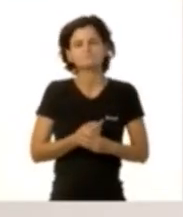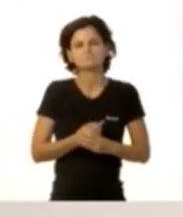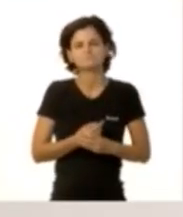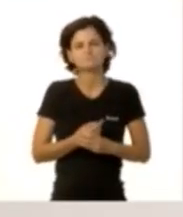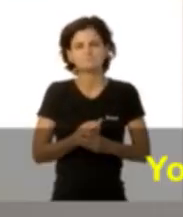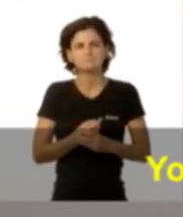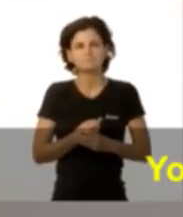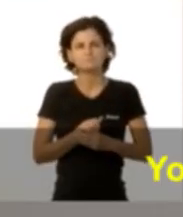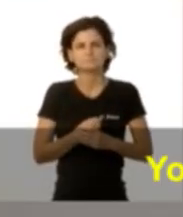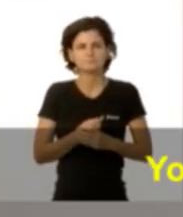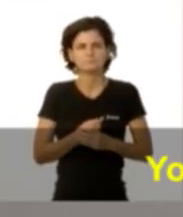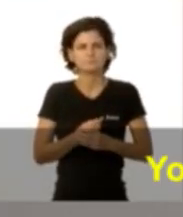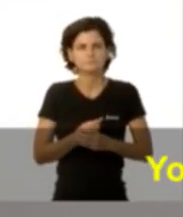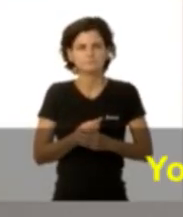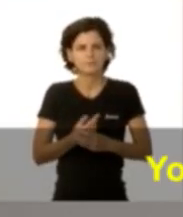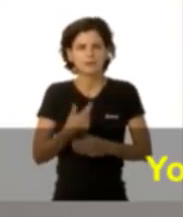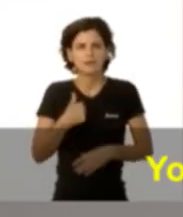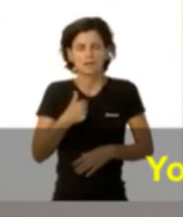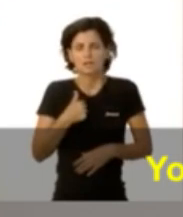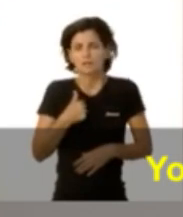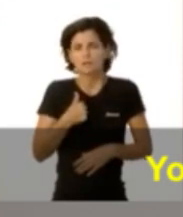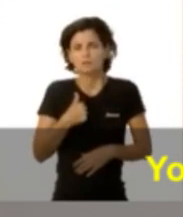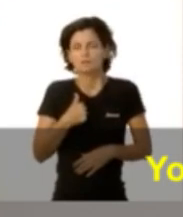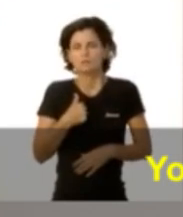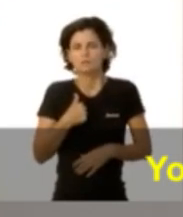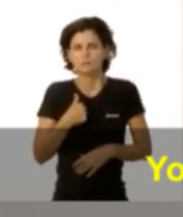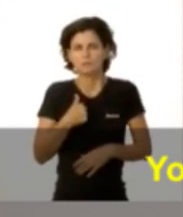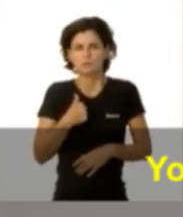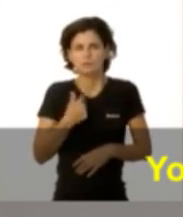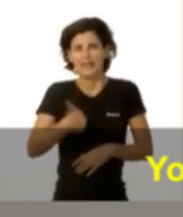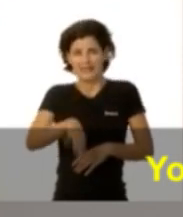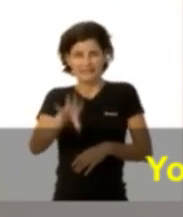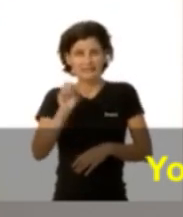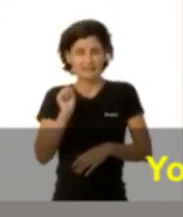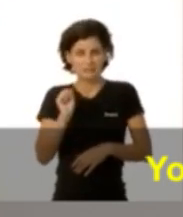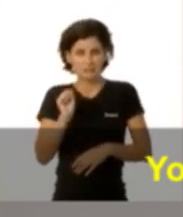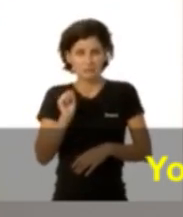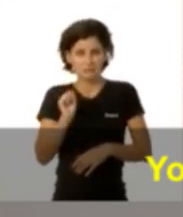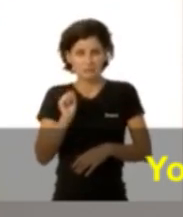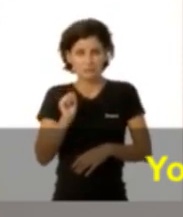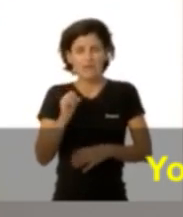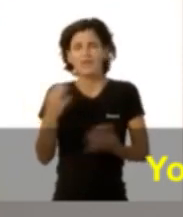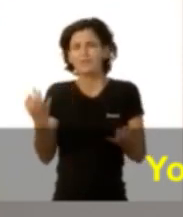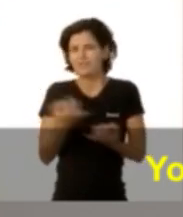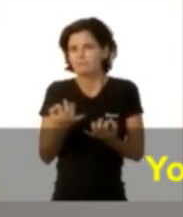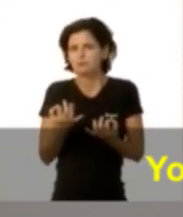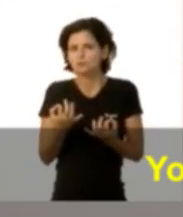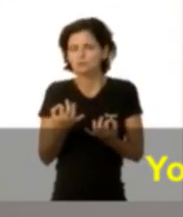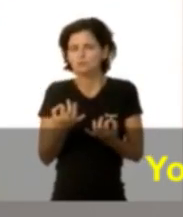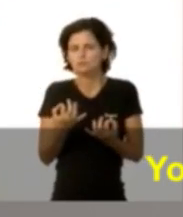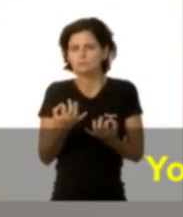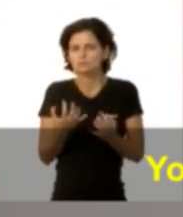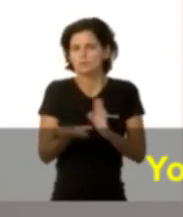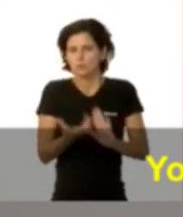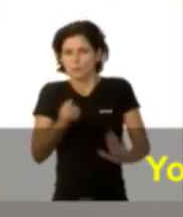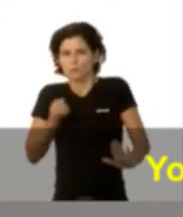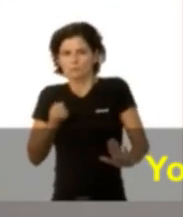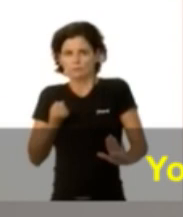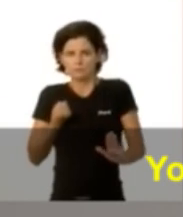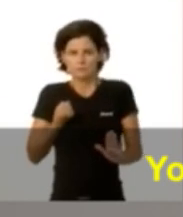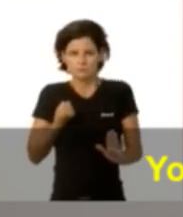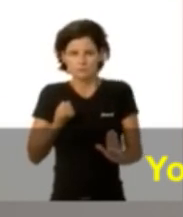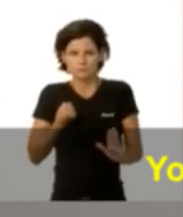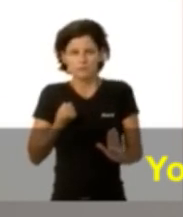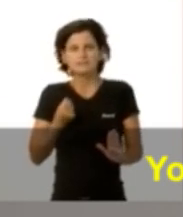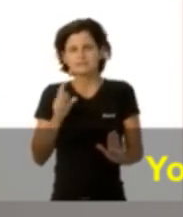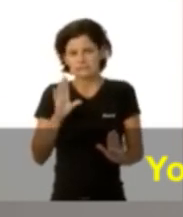Anem a veure. Jo entenc que s'ha de ser no contingut en la quantitat de